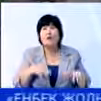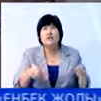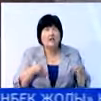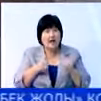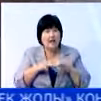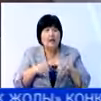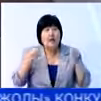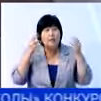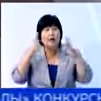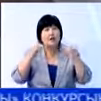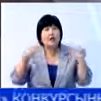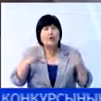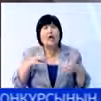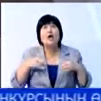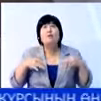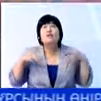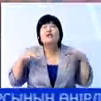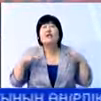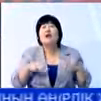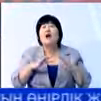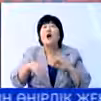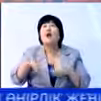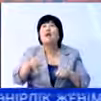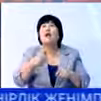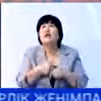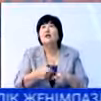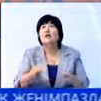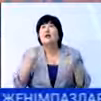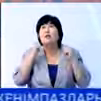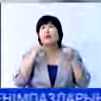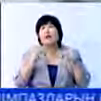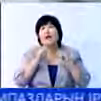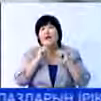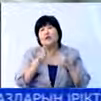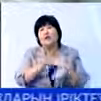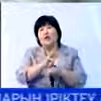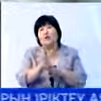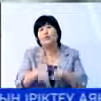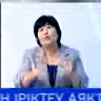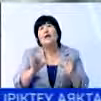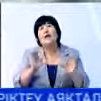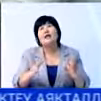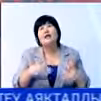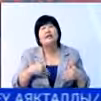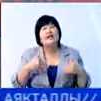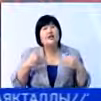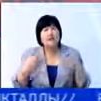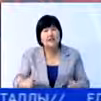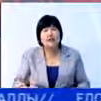сабақталды. Мәдениет үйінде өткен мерекелік шарада аудан әкімі мерейтой иесіне сый құрметін көрсетіп, игі тілегін білдірді.